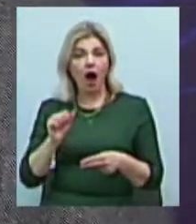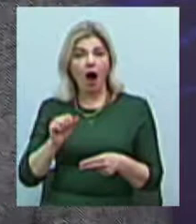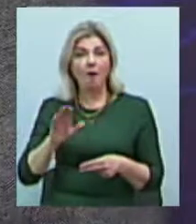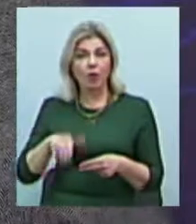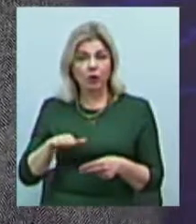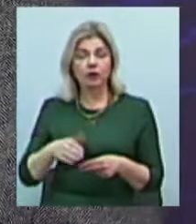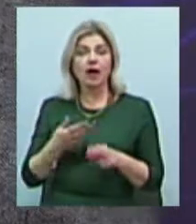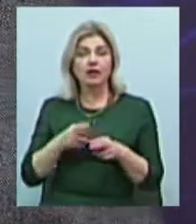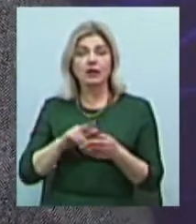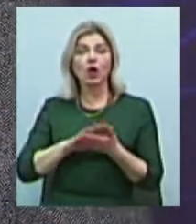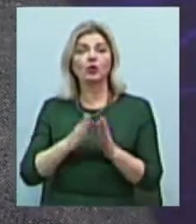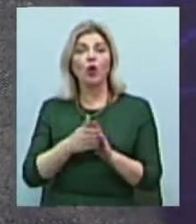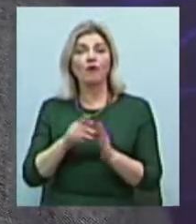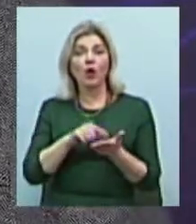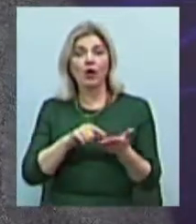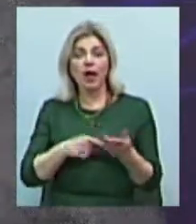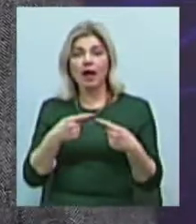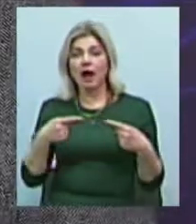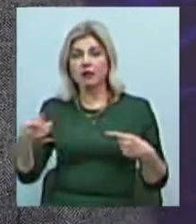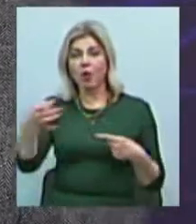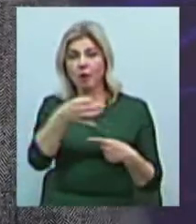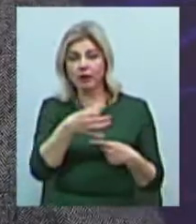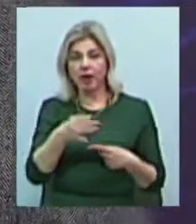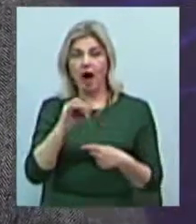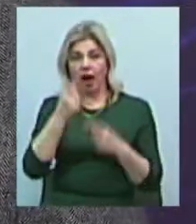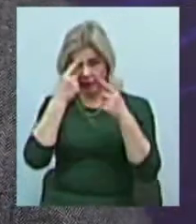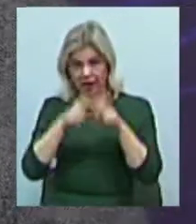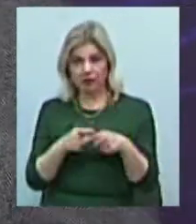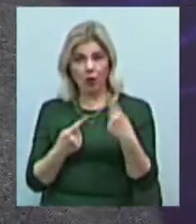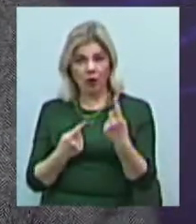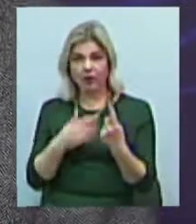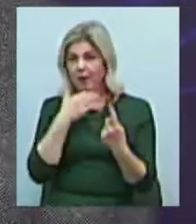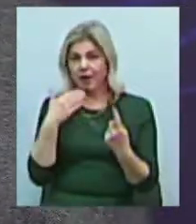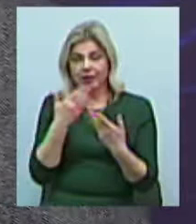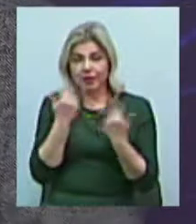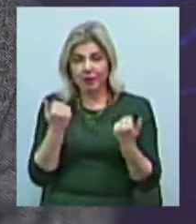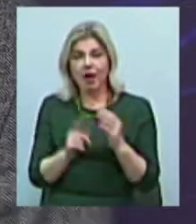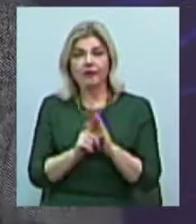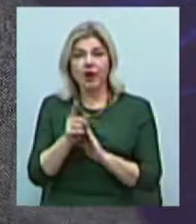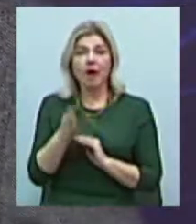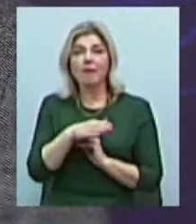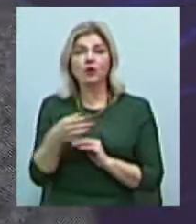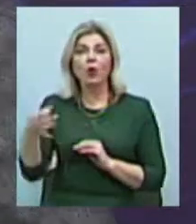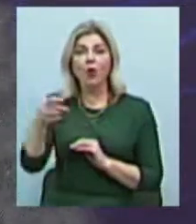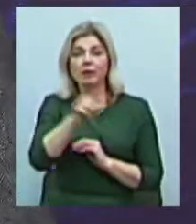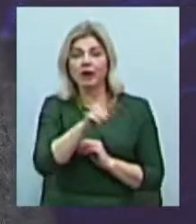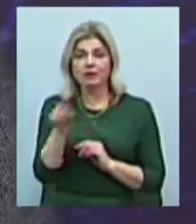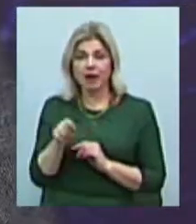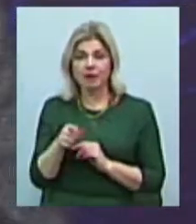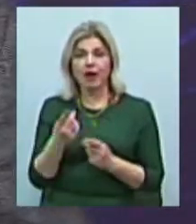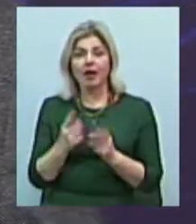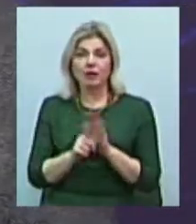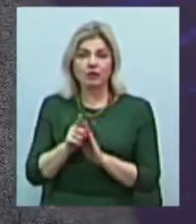а в ці договори в різних областях. І вони починають, а техніка одна, і там багато немає. І вони починають між цими областями, як ЮЛАО,